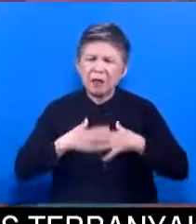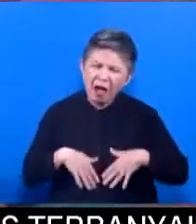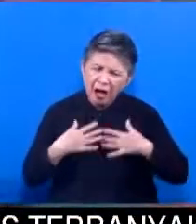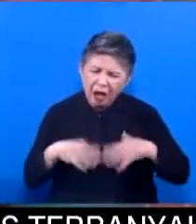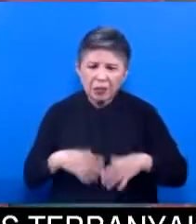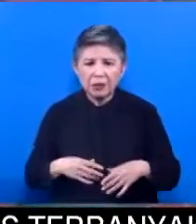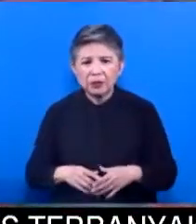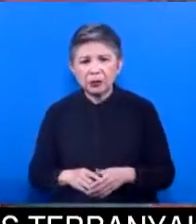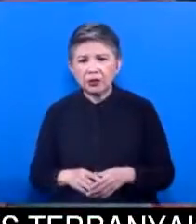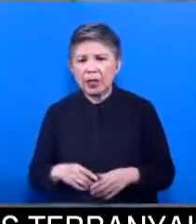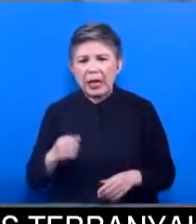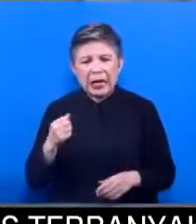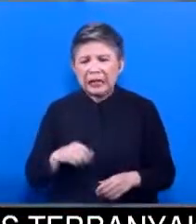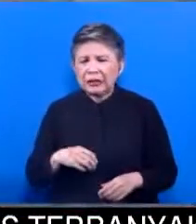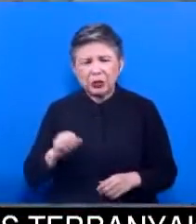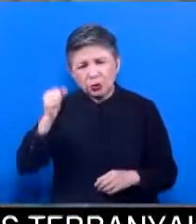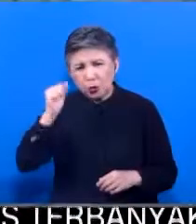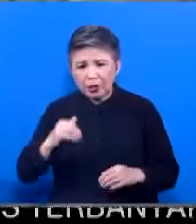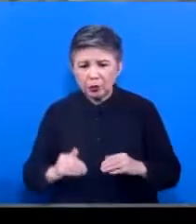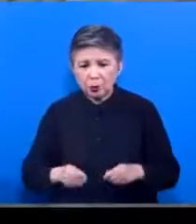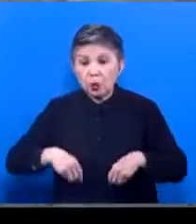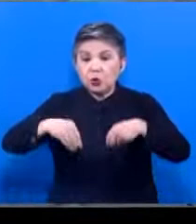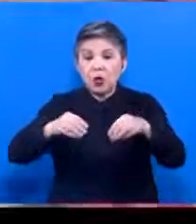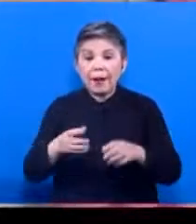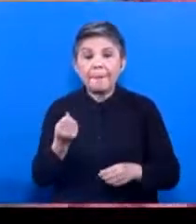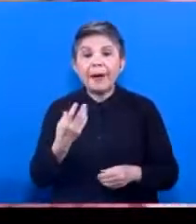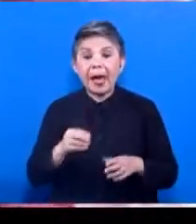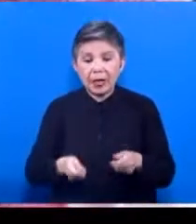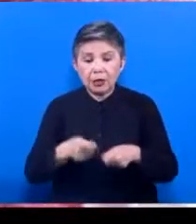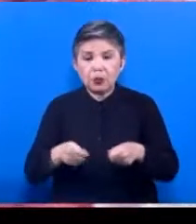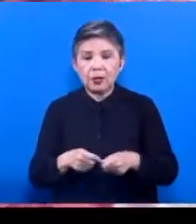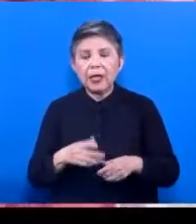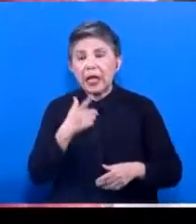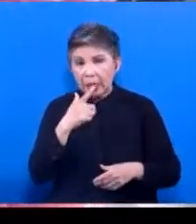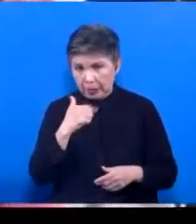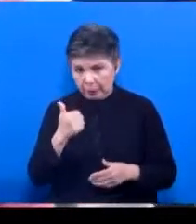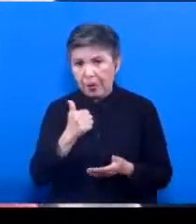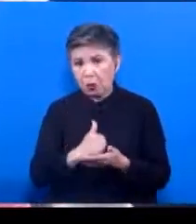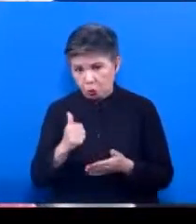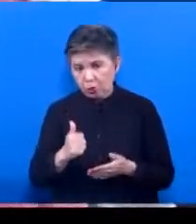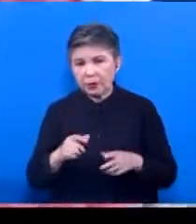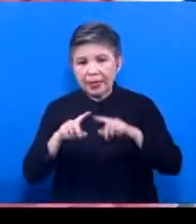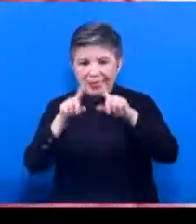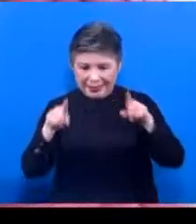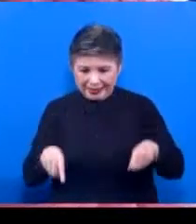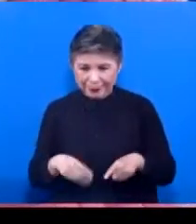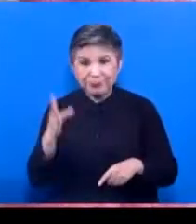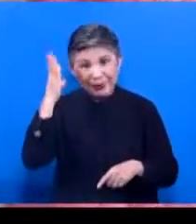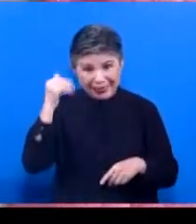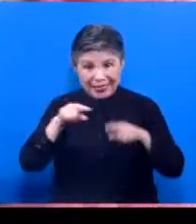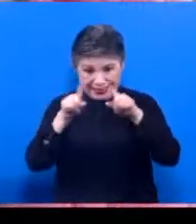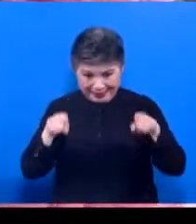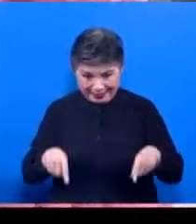mereka, tidak mudah menaikkan harga dagangan. Ya bagusnya bagus kemasan, tidak berapa kalau